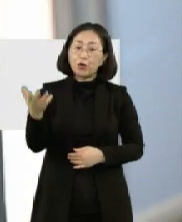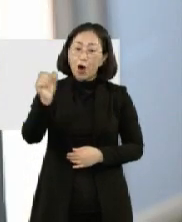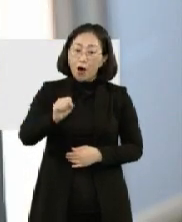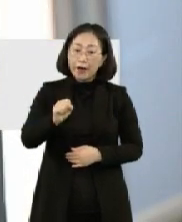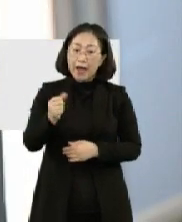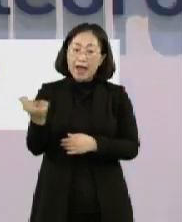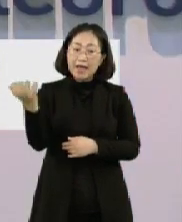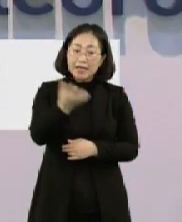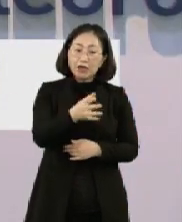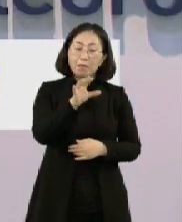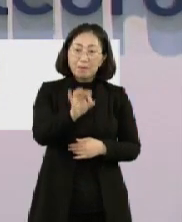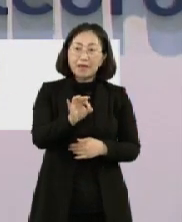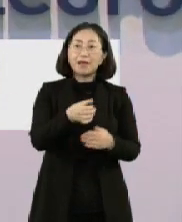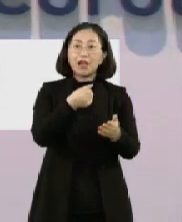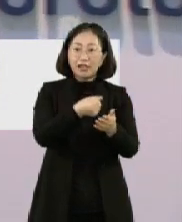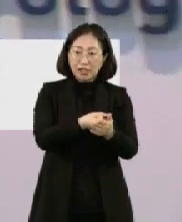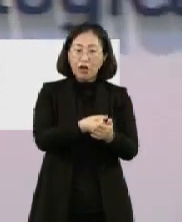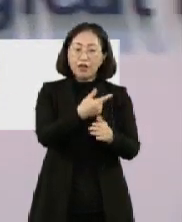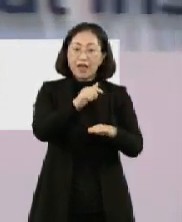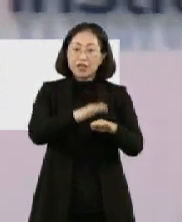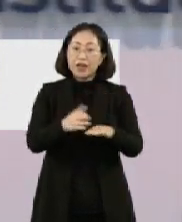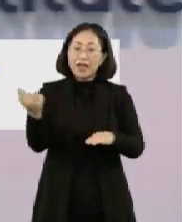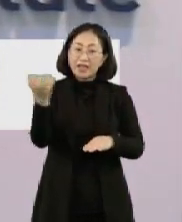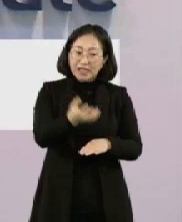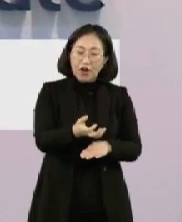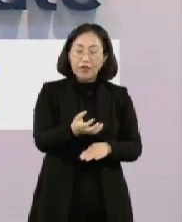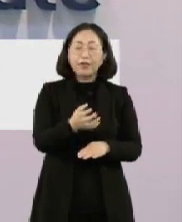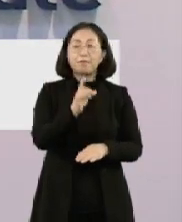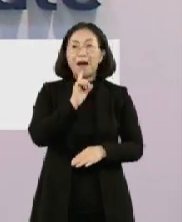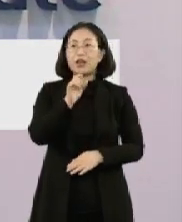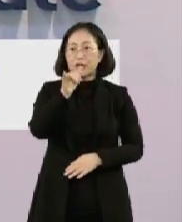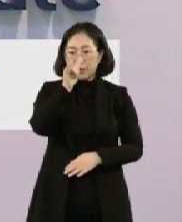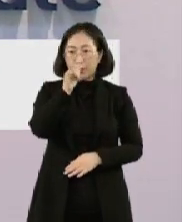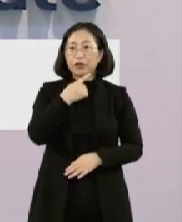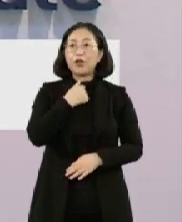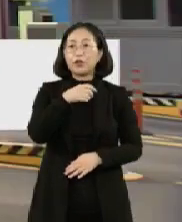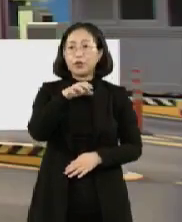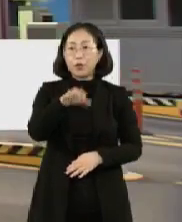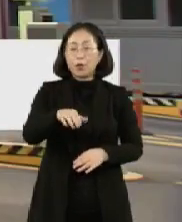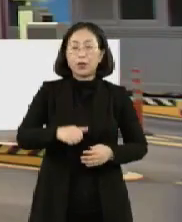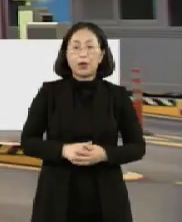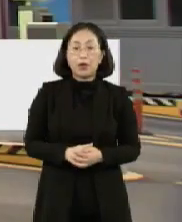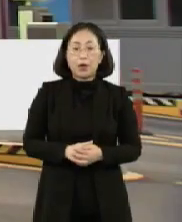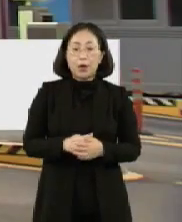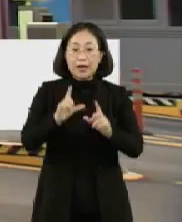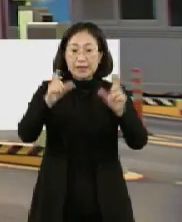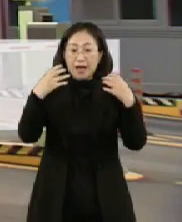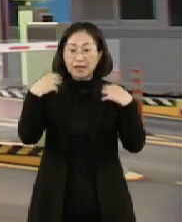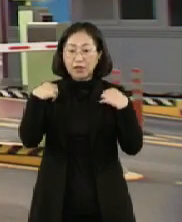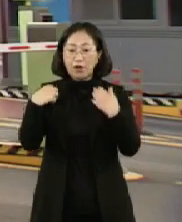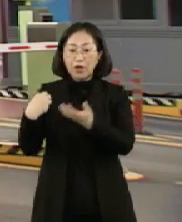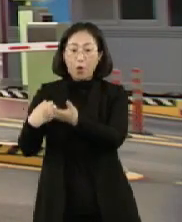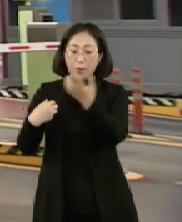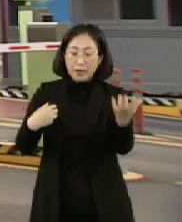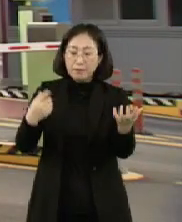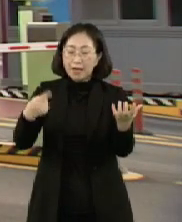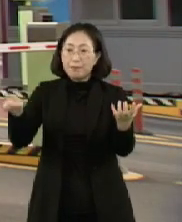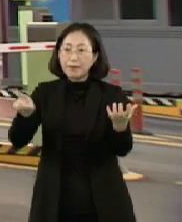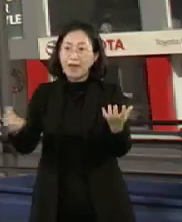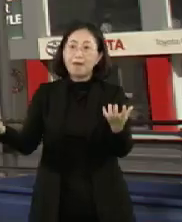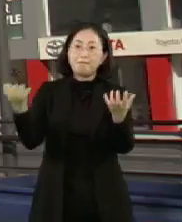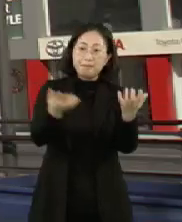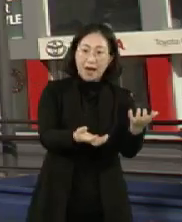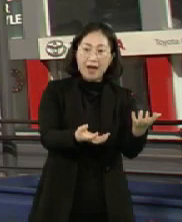이전 비용을 편성했던 것처럼 이미 대전 이전 논의가 있었던 기관으로 기상청이 옮기면서 함께 움직일 것으로